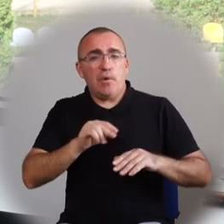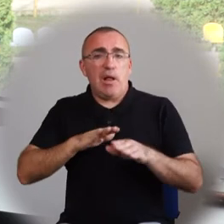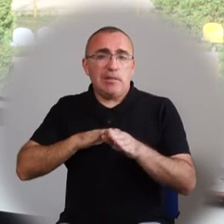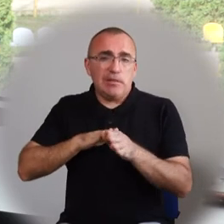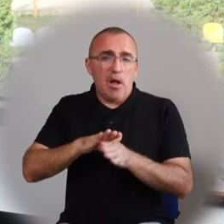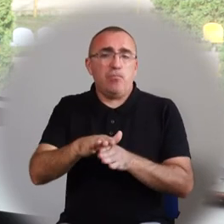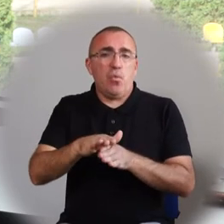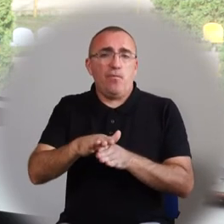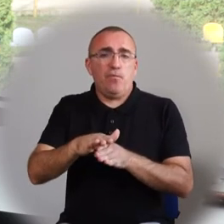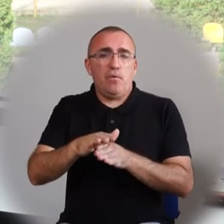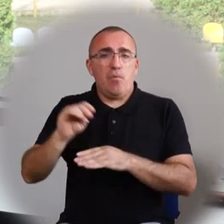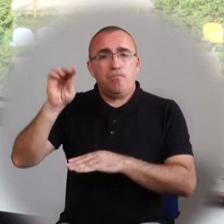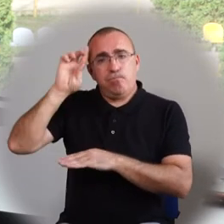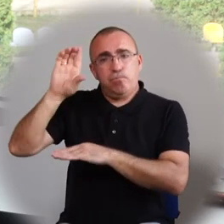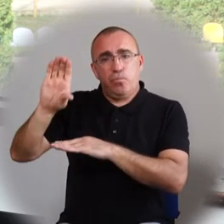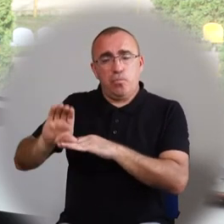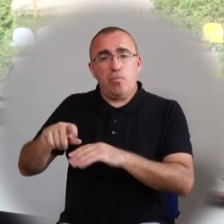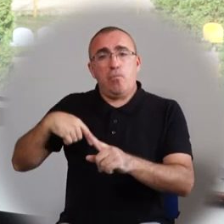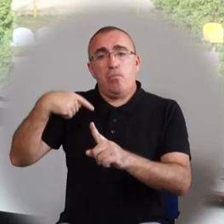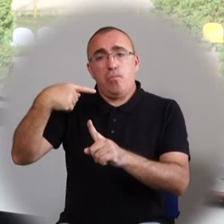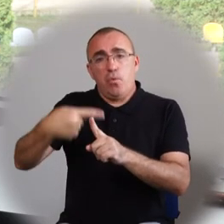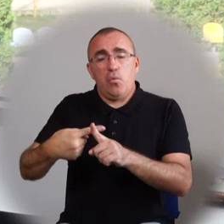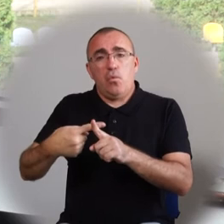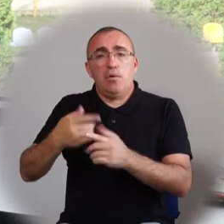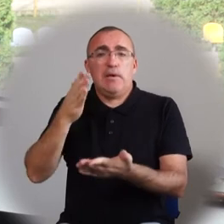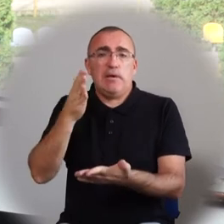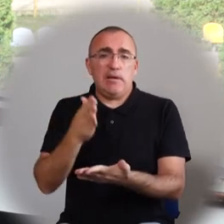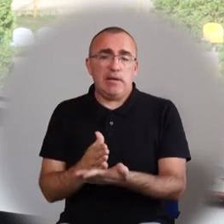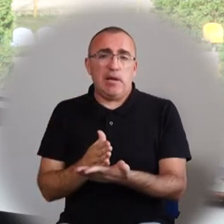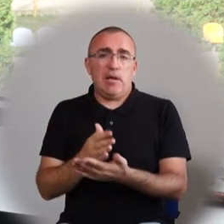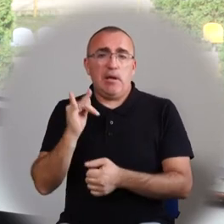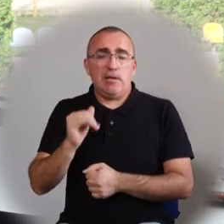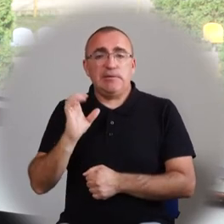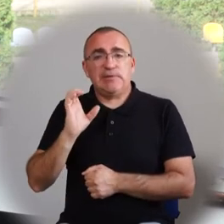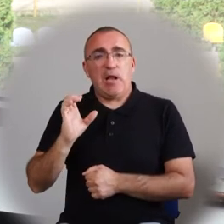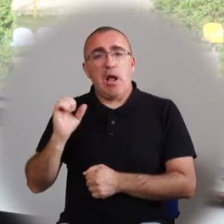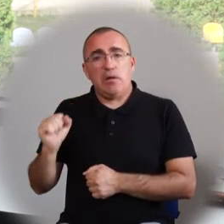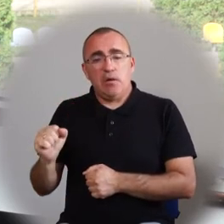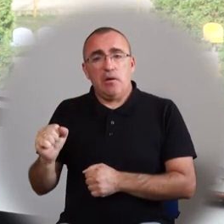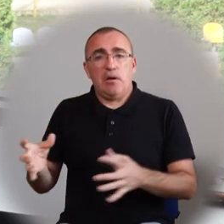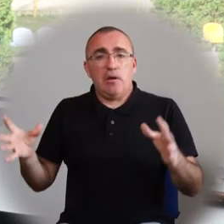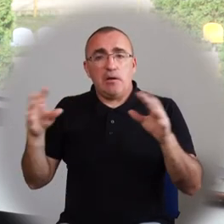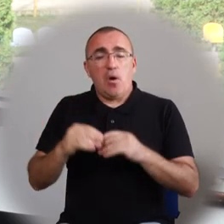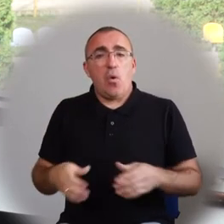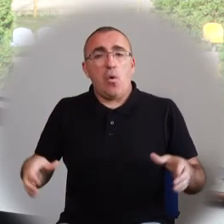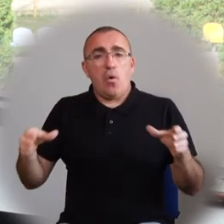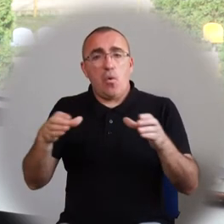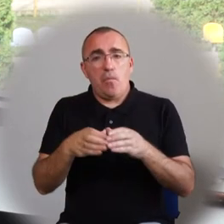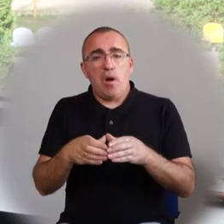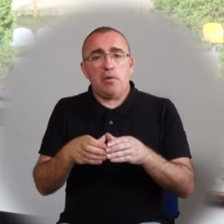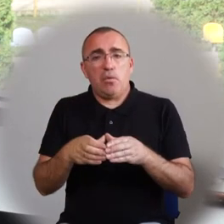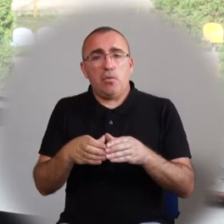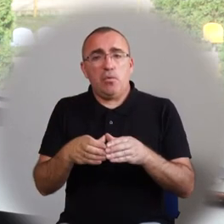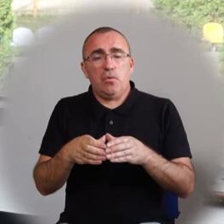економіка повинна працювати і наповнювати бюджет. Плюс до того, є і Сергій Анатолійович разом